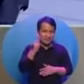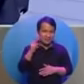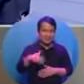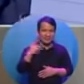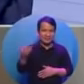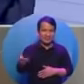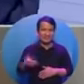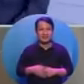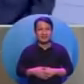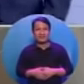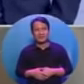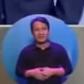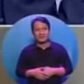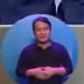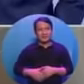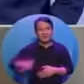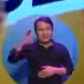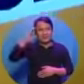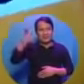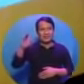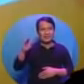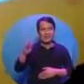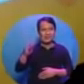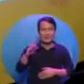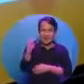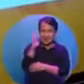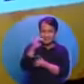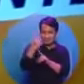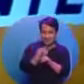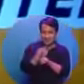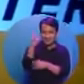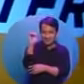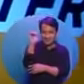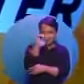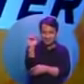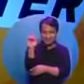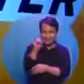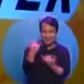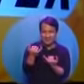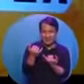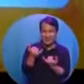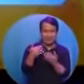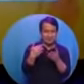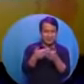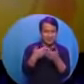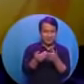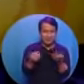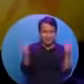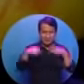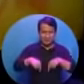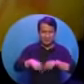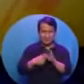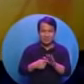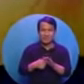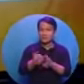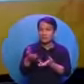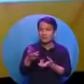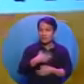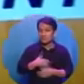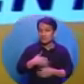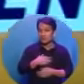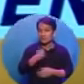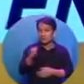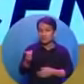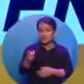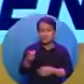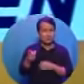abangan. Idol, happy December, mga kapatid. Pero bago ang lahat, dito muna tayo. Nako-nako sa kasong